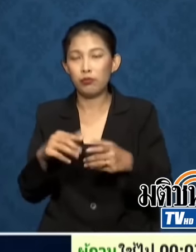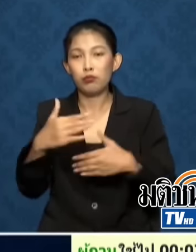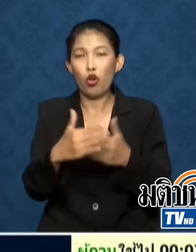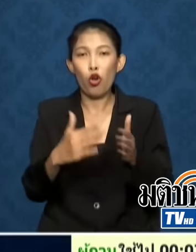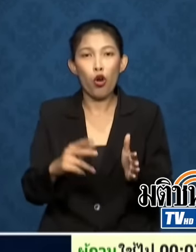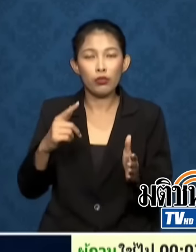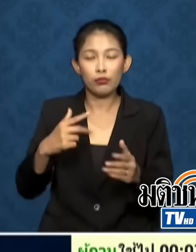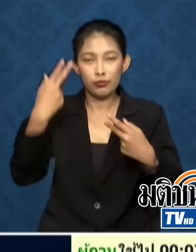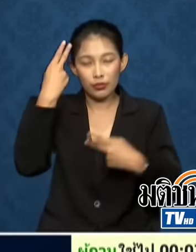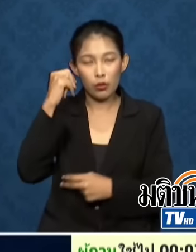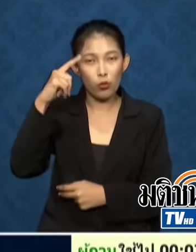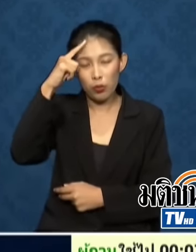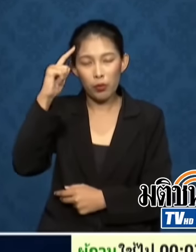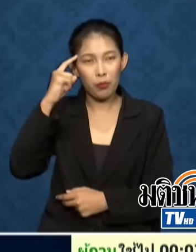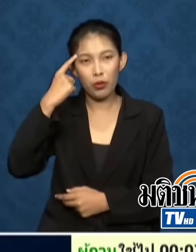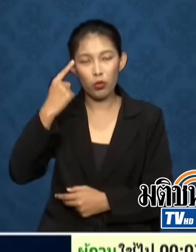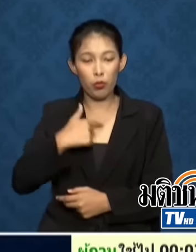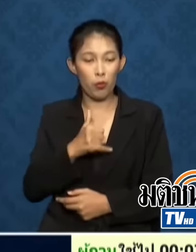หรือเปล่าไม่รู้